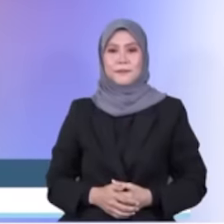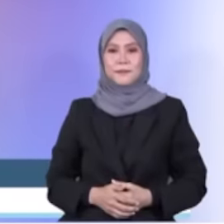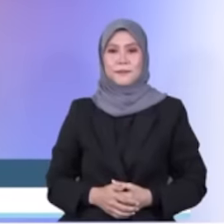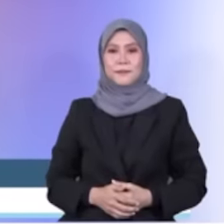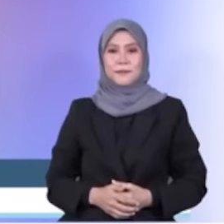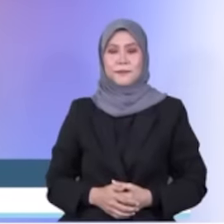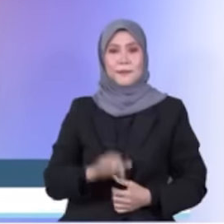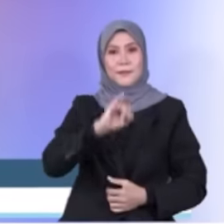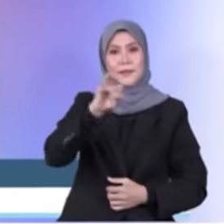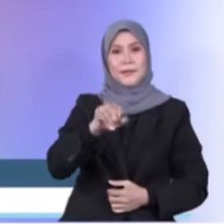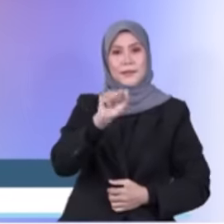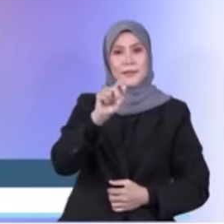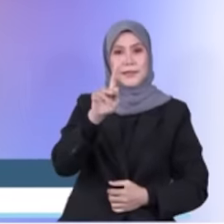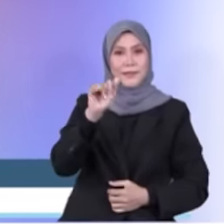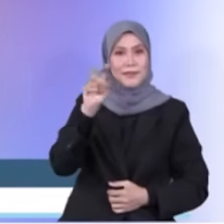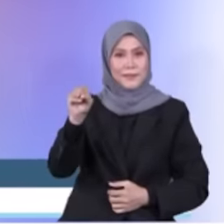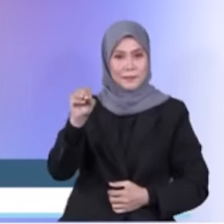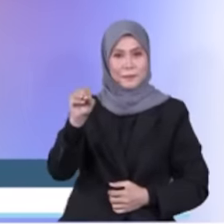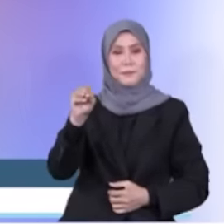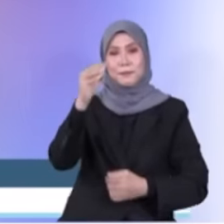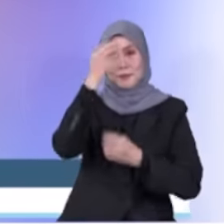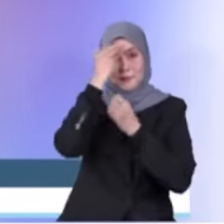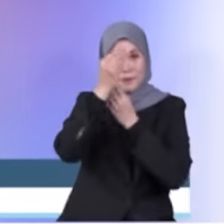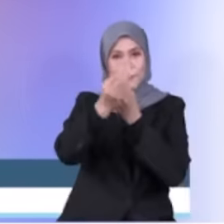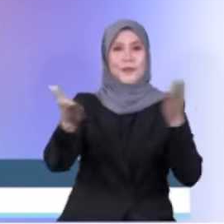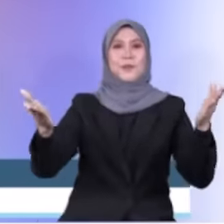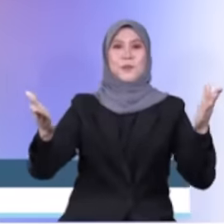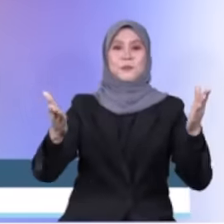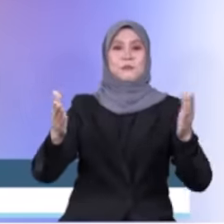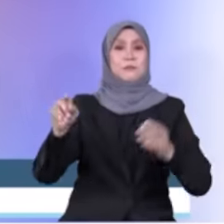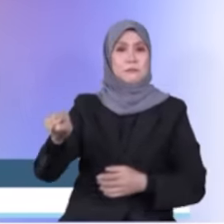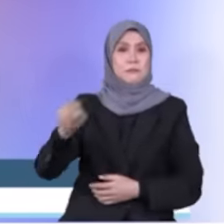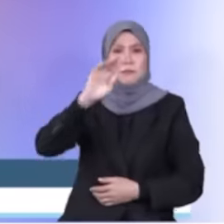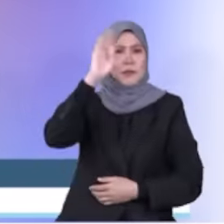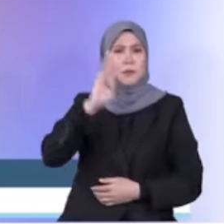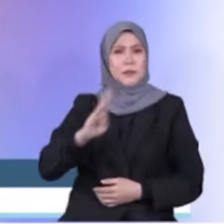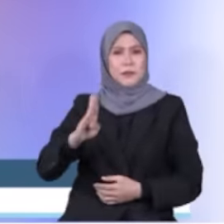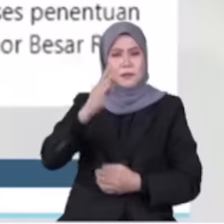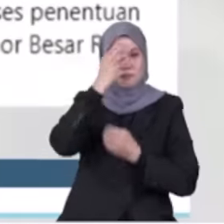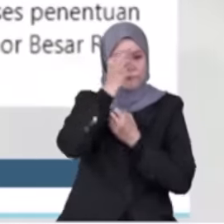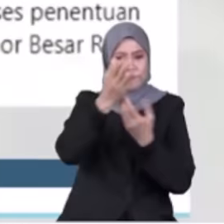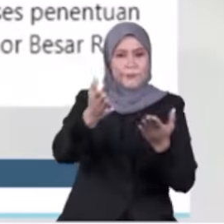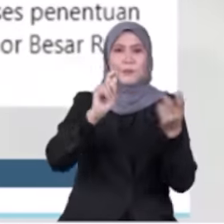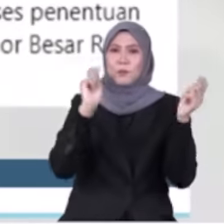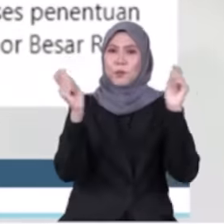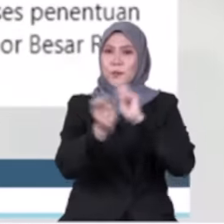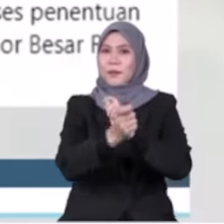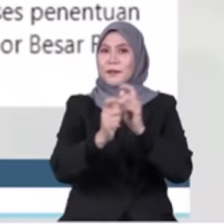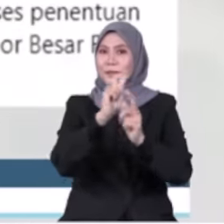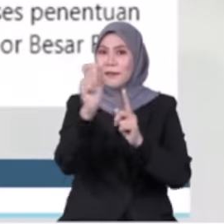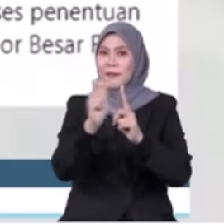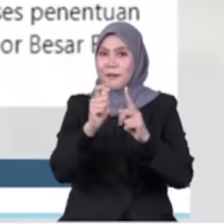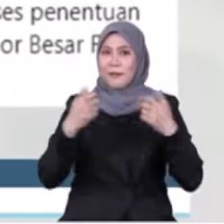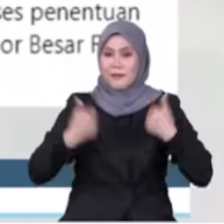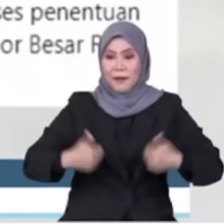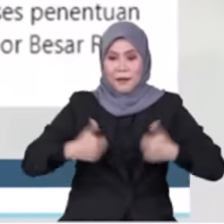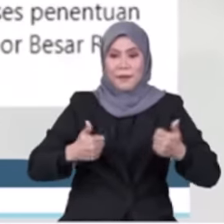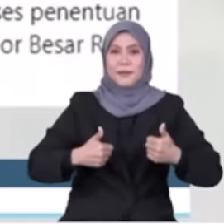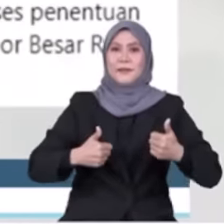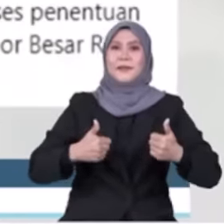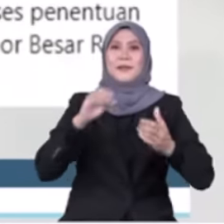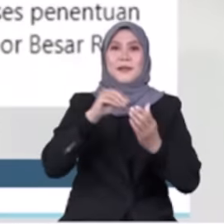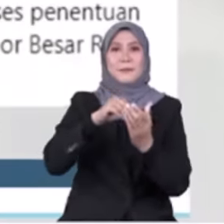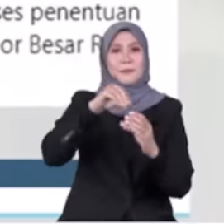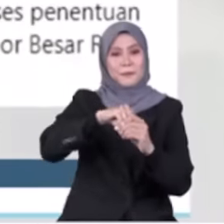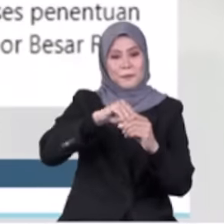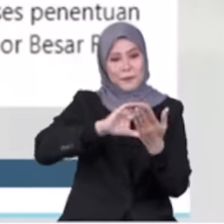dan kemajuan Islam memaklumkan pihaknya tidak pernah membuat sembarang perubahan berkenan dari hari raya Idul Fitri dalam